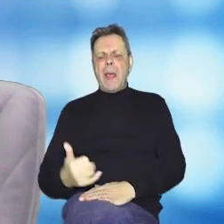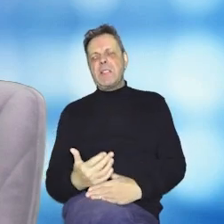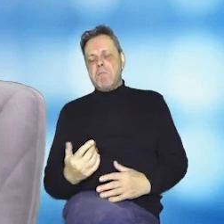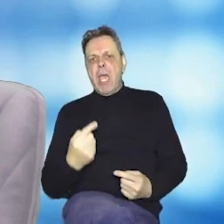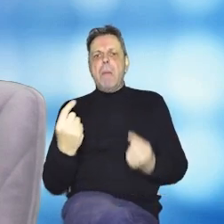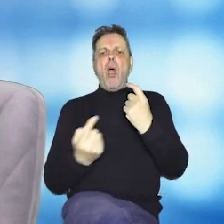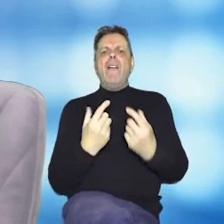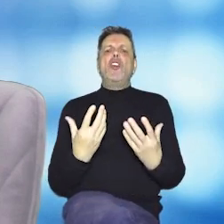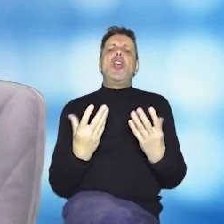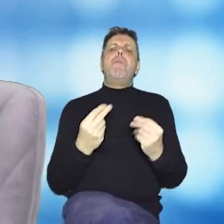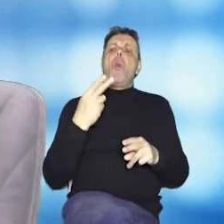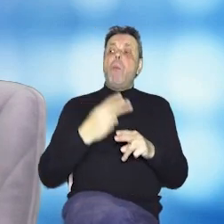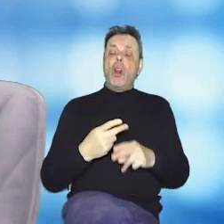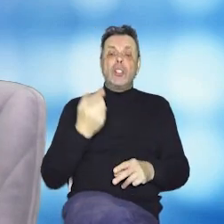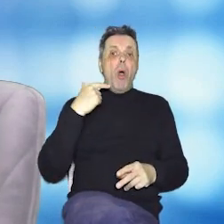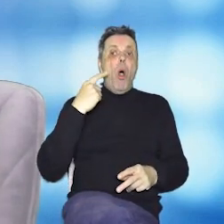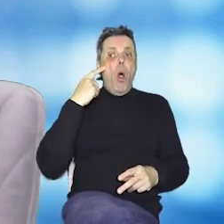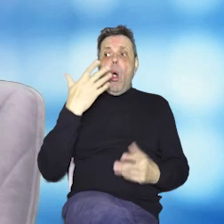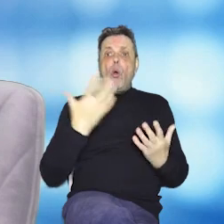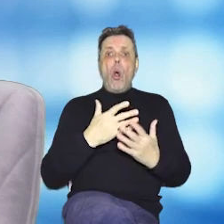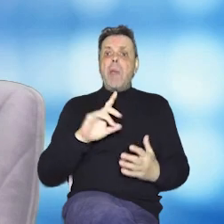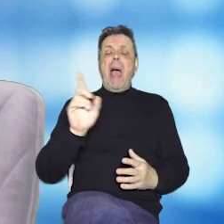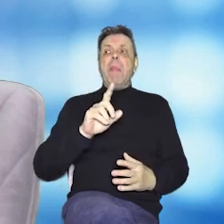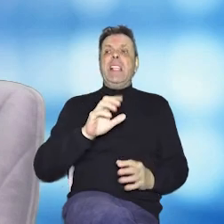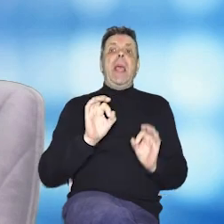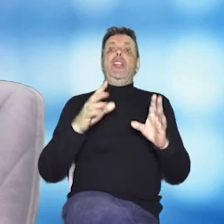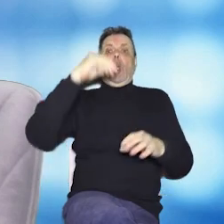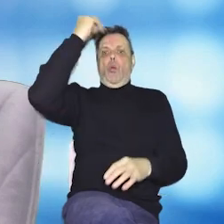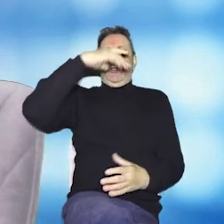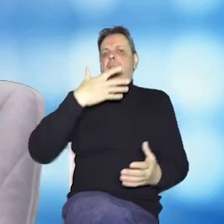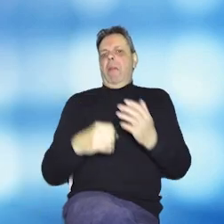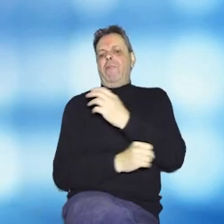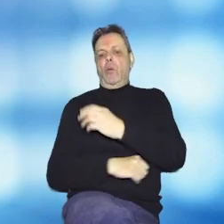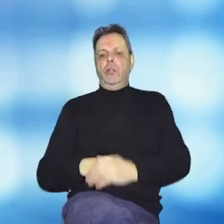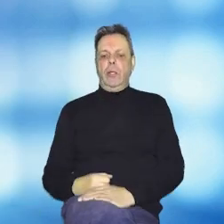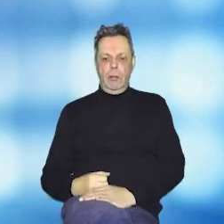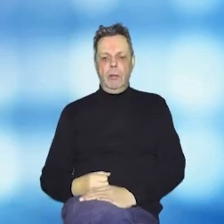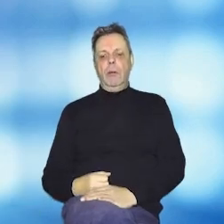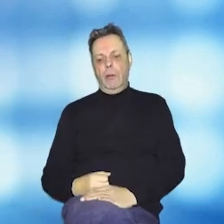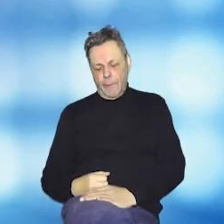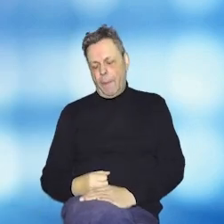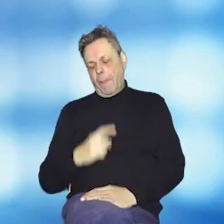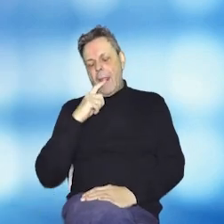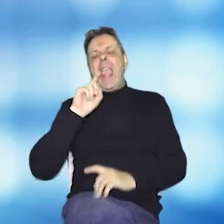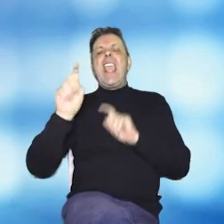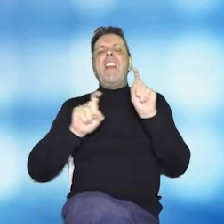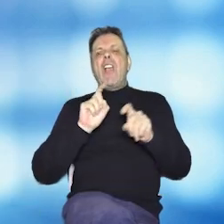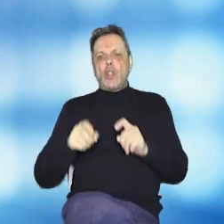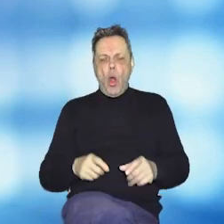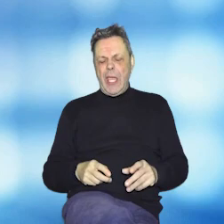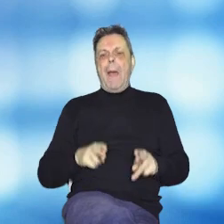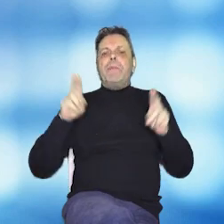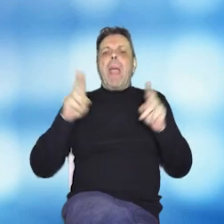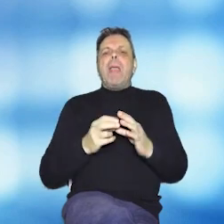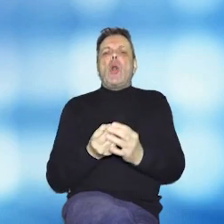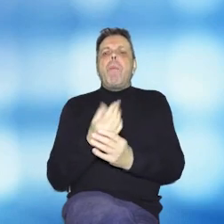pojavilo se puno bolesti o kojima niste imali ni prilike učiti. Pa evo, područje infektologije ili